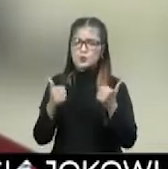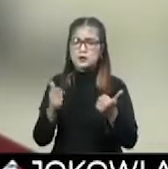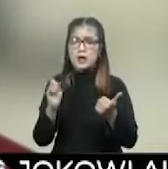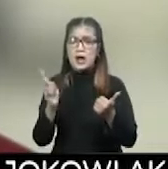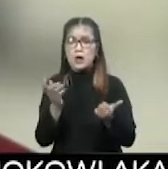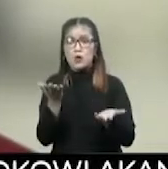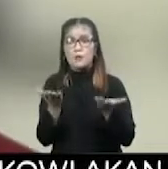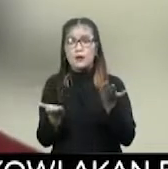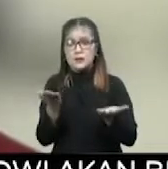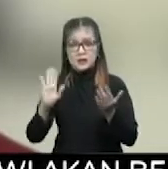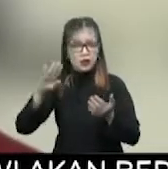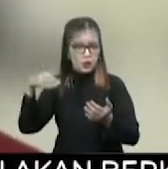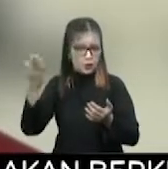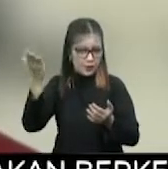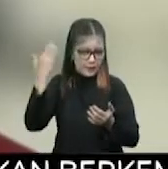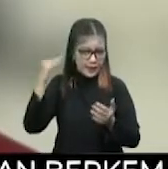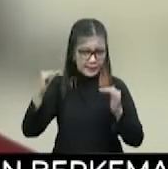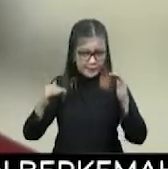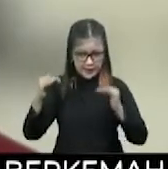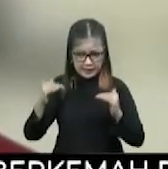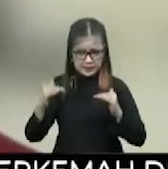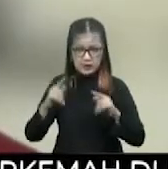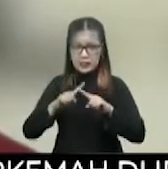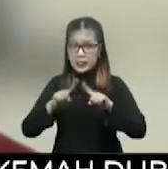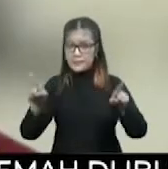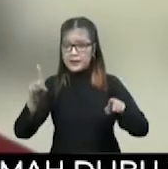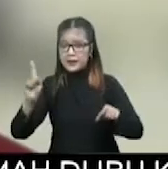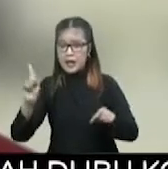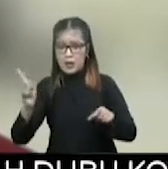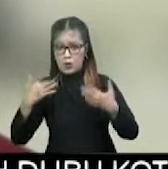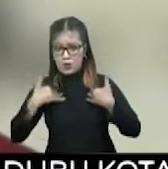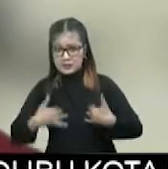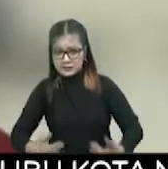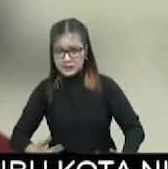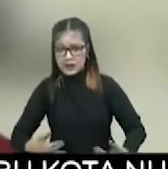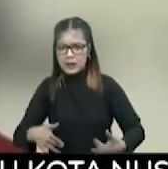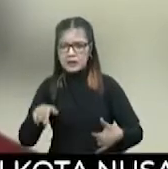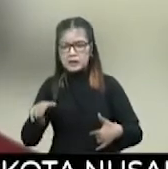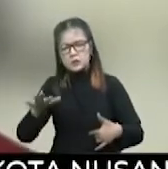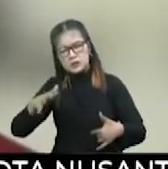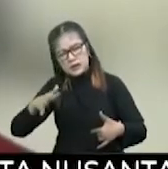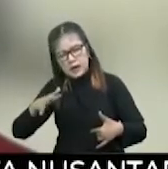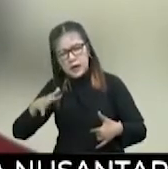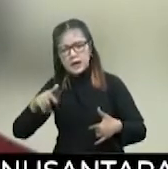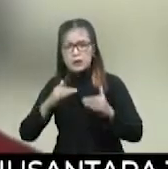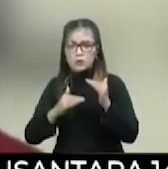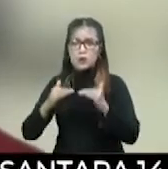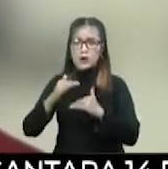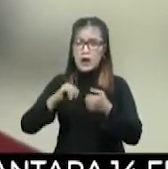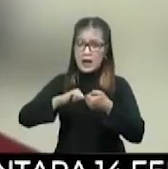Tapi yang sedang mungkin akan tetap banyak. Kenapa? Karena kalau kasusnya banyak terus,